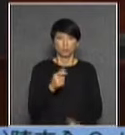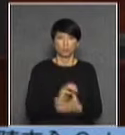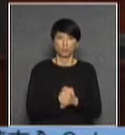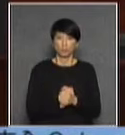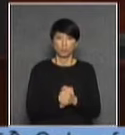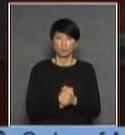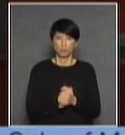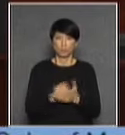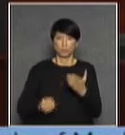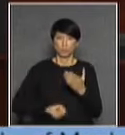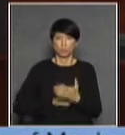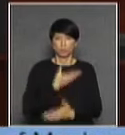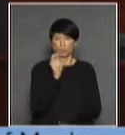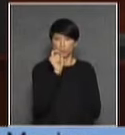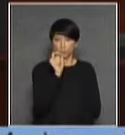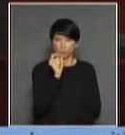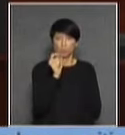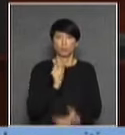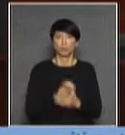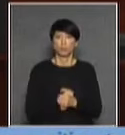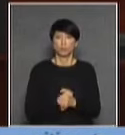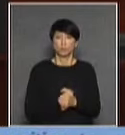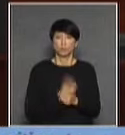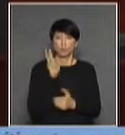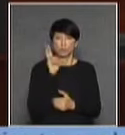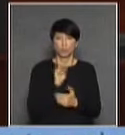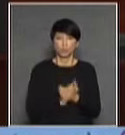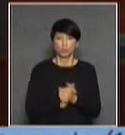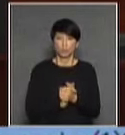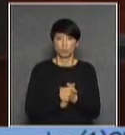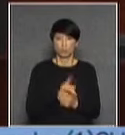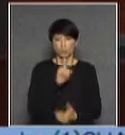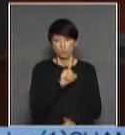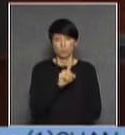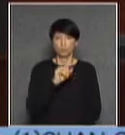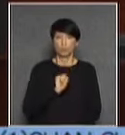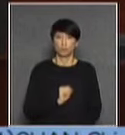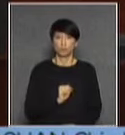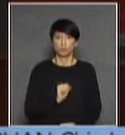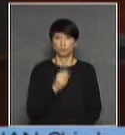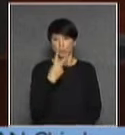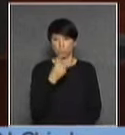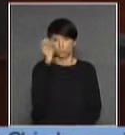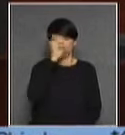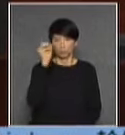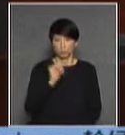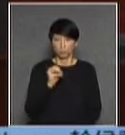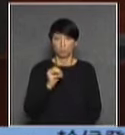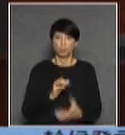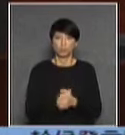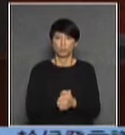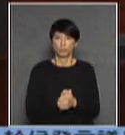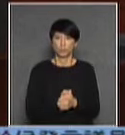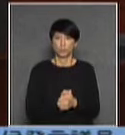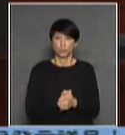个好少嘅部分。好似唔知係得1-2%，即係1-2%嘅啫。咁所以呢即係应